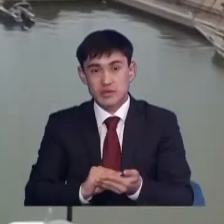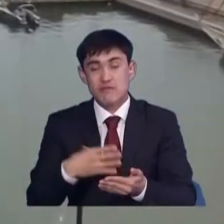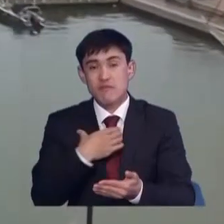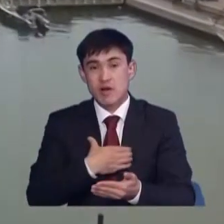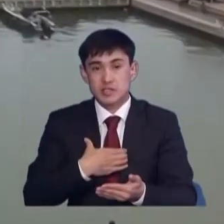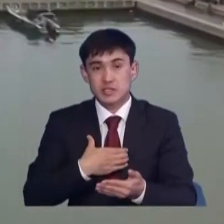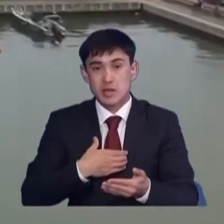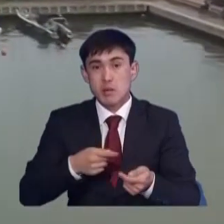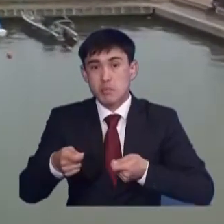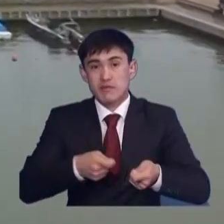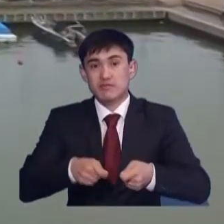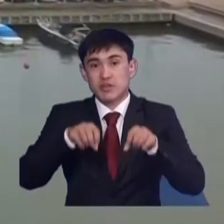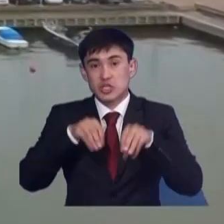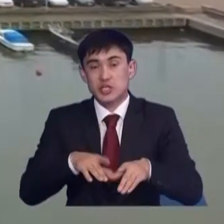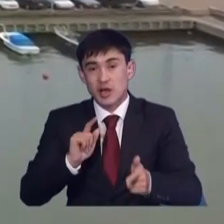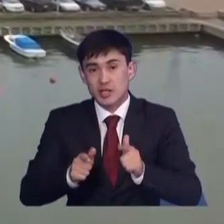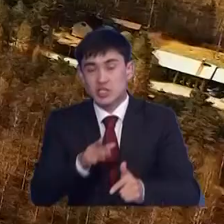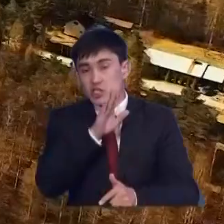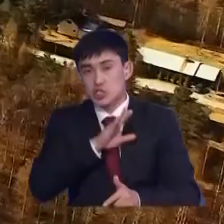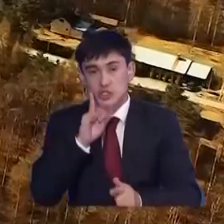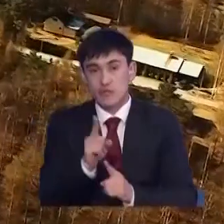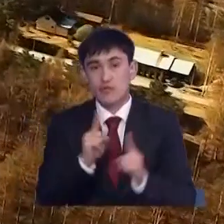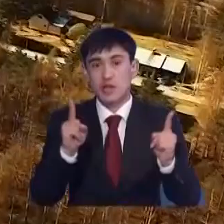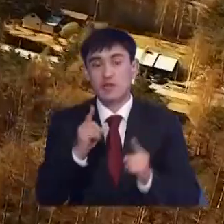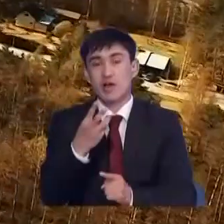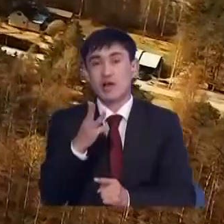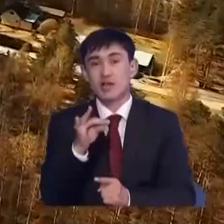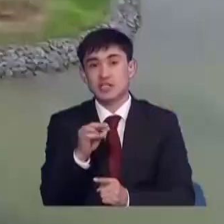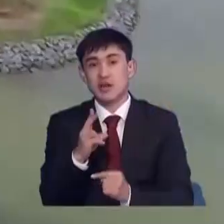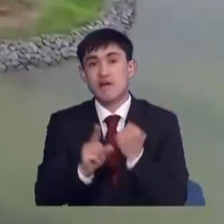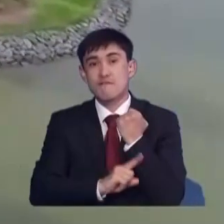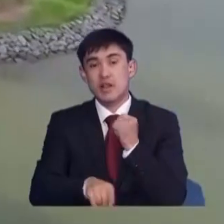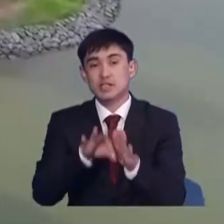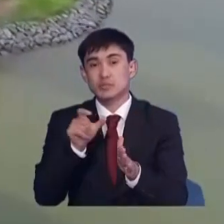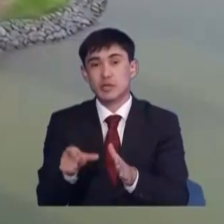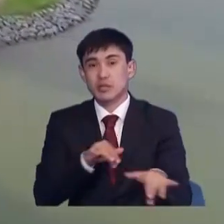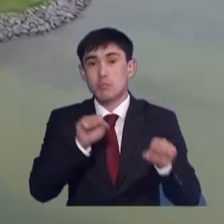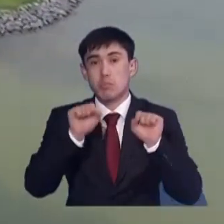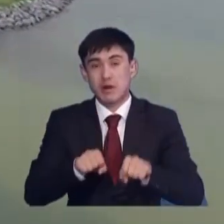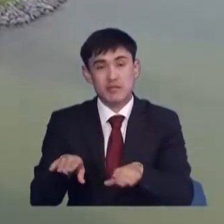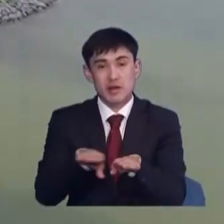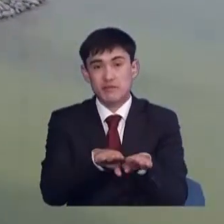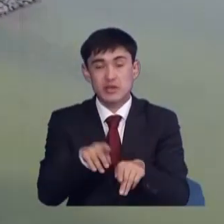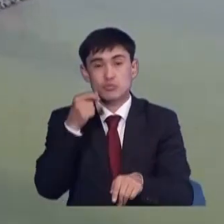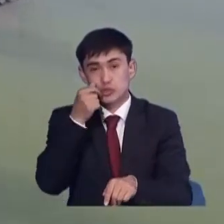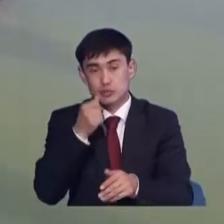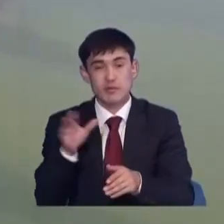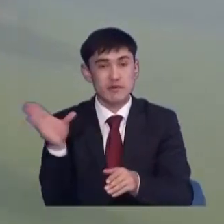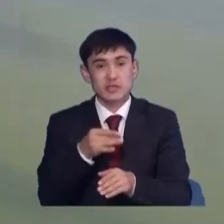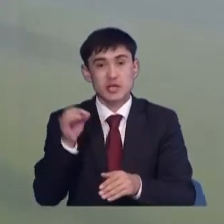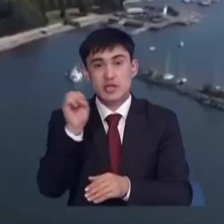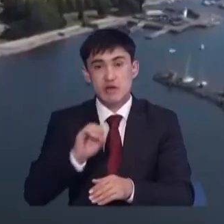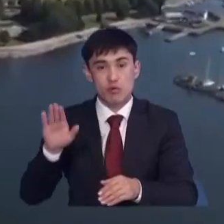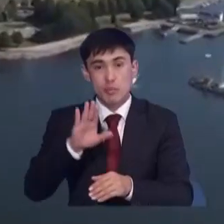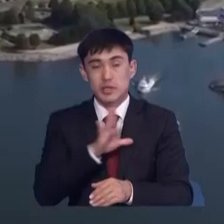принятии правительством решения о гарантировании женщинам Великого княжества финляндского избирательного права наравне с мужчинами. Во всей Европе